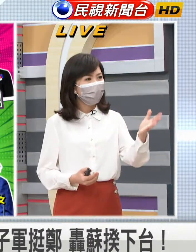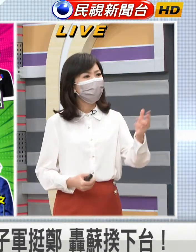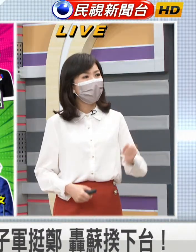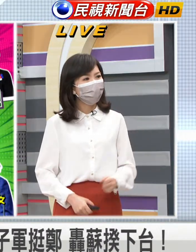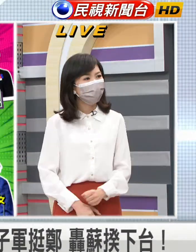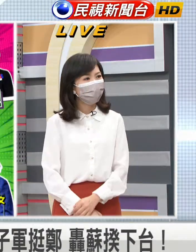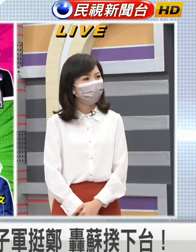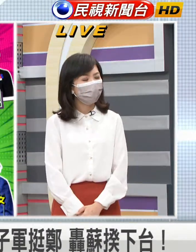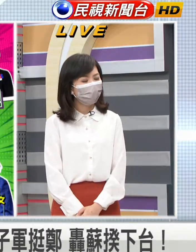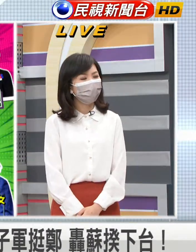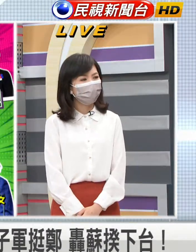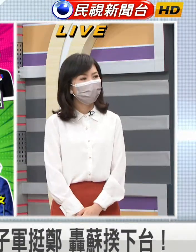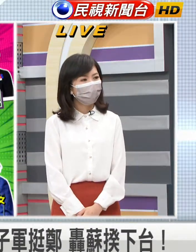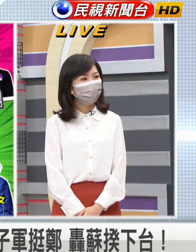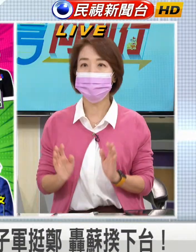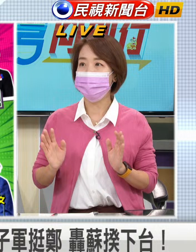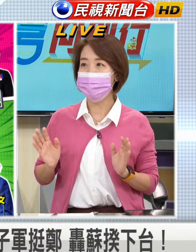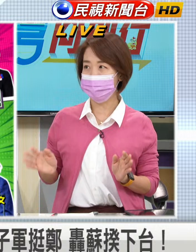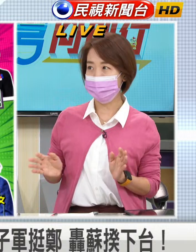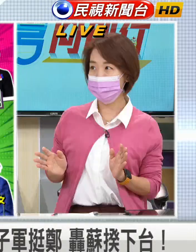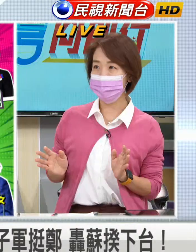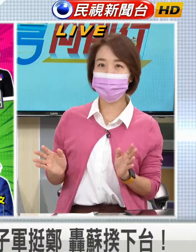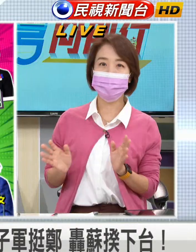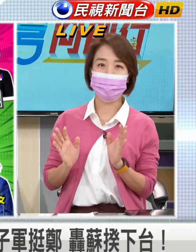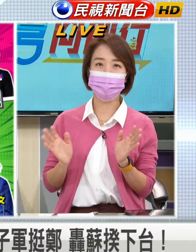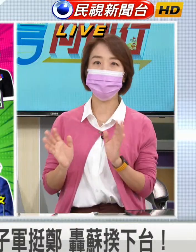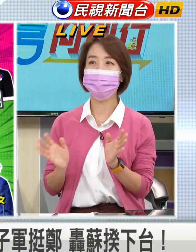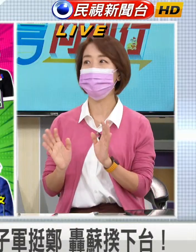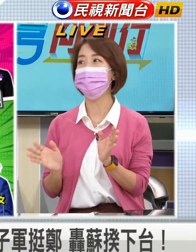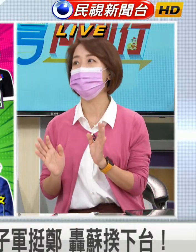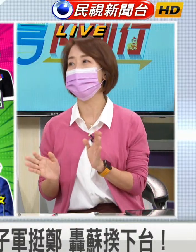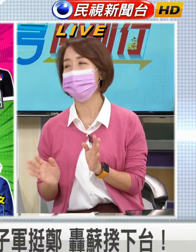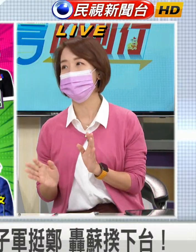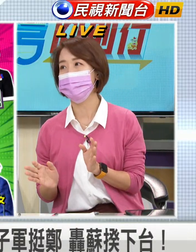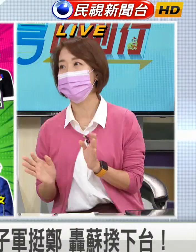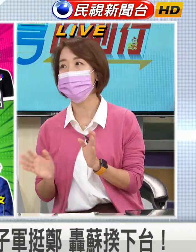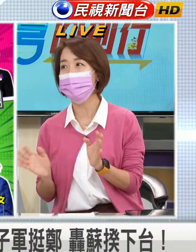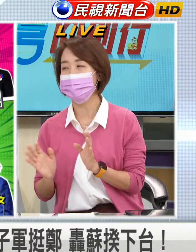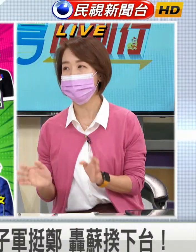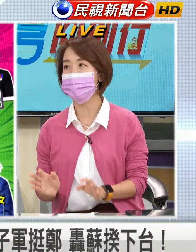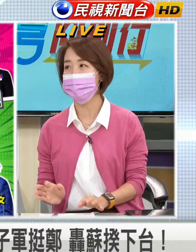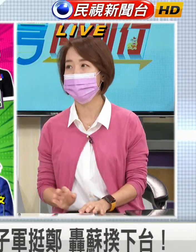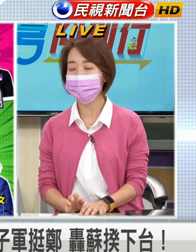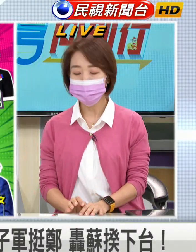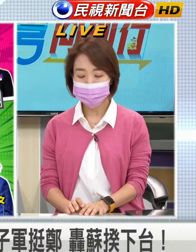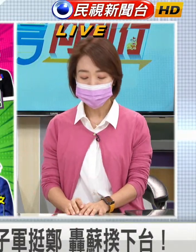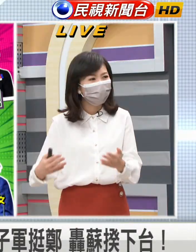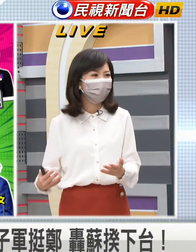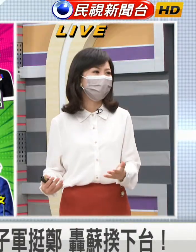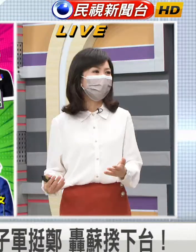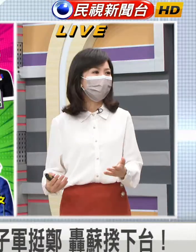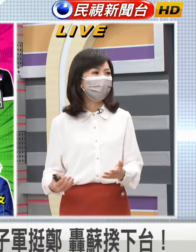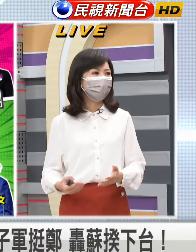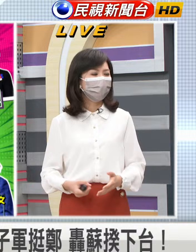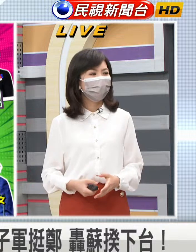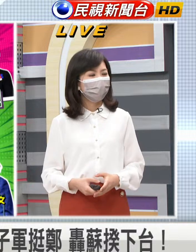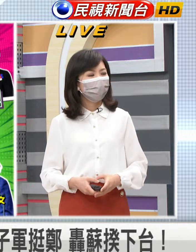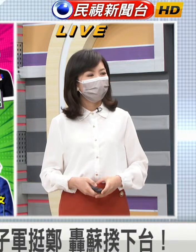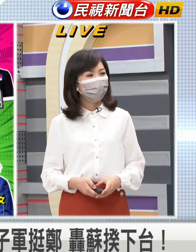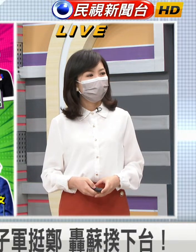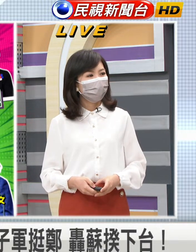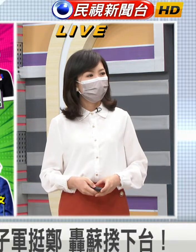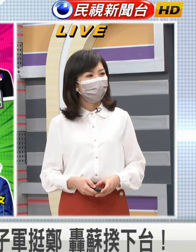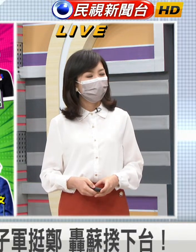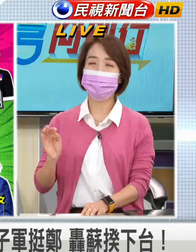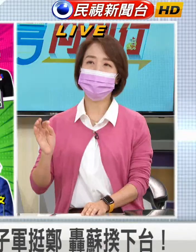耻， 懂台语的人都知道，这根本完全一点关系都没有，这是两句完全不一样的字，不一样的词。 这要看前后文的好不好？ 他